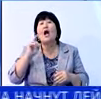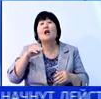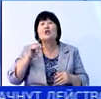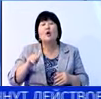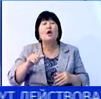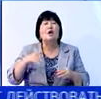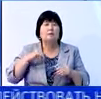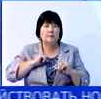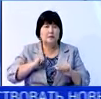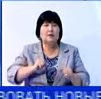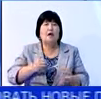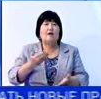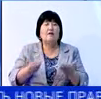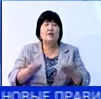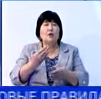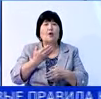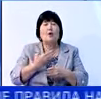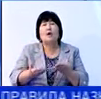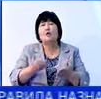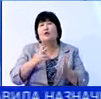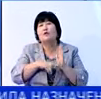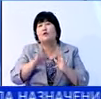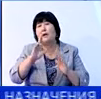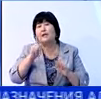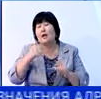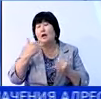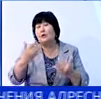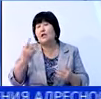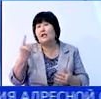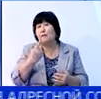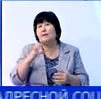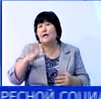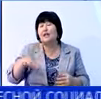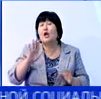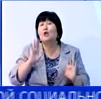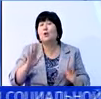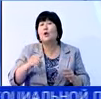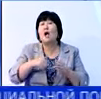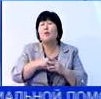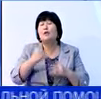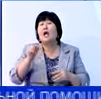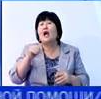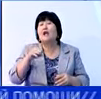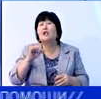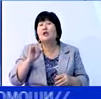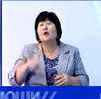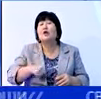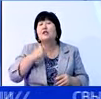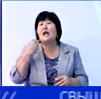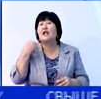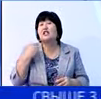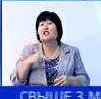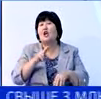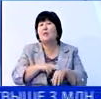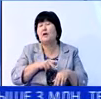Боец СОБР весовой категории 85 килограммов уступил на первенстве страны только борцу из Атырау. Старший сержант